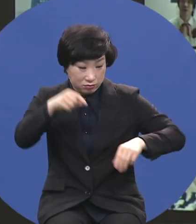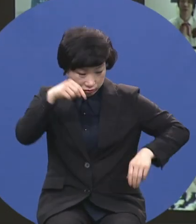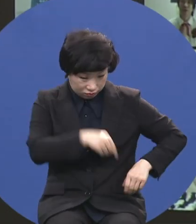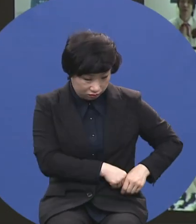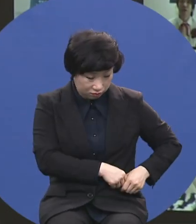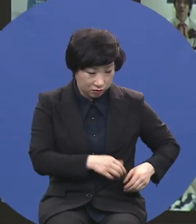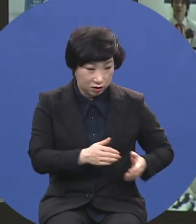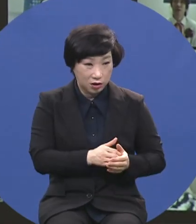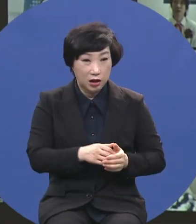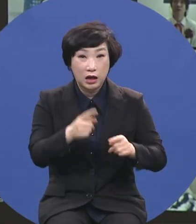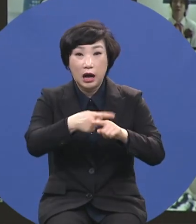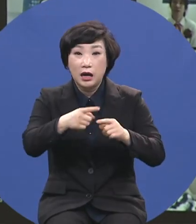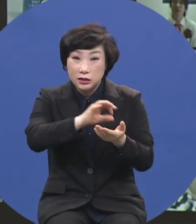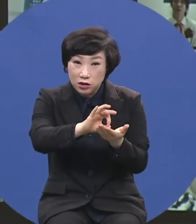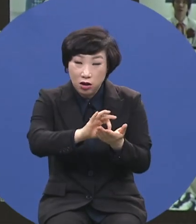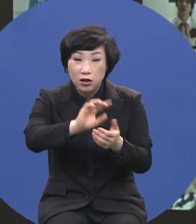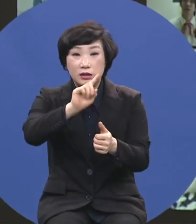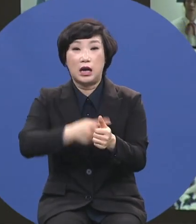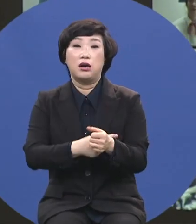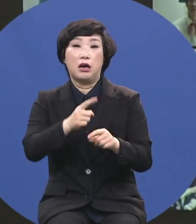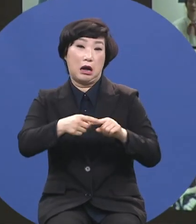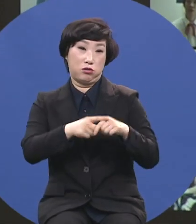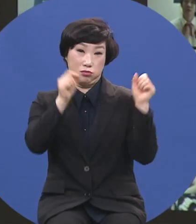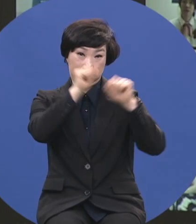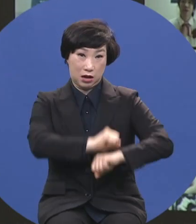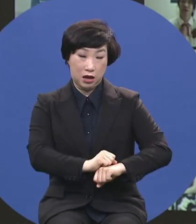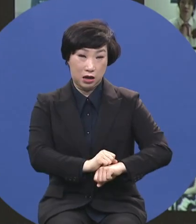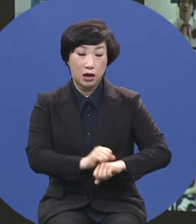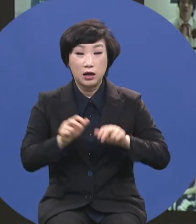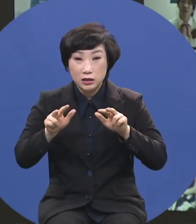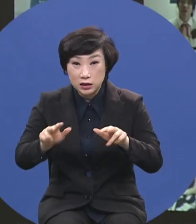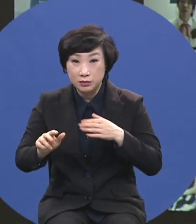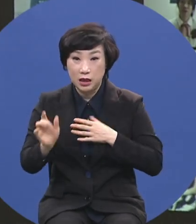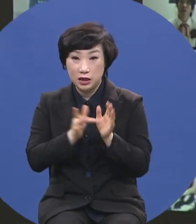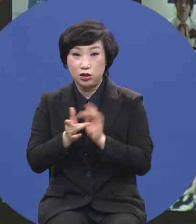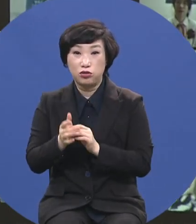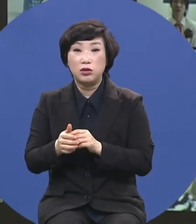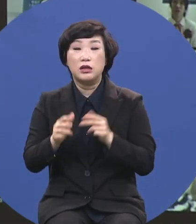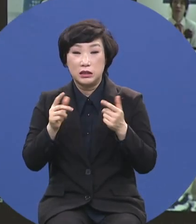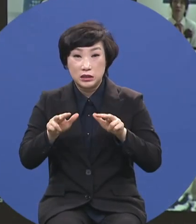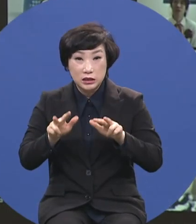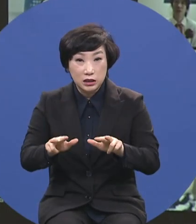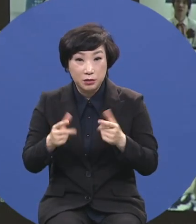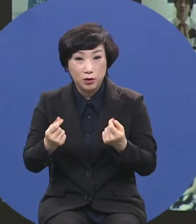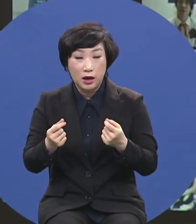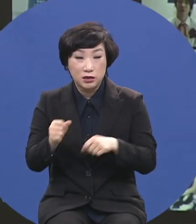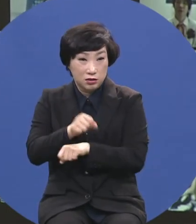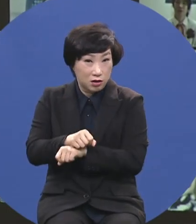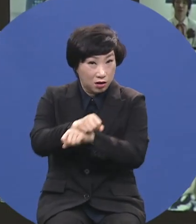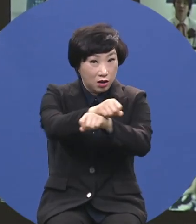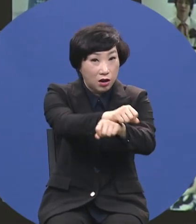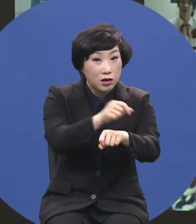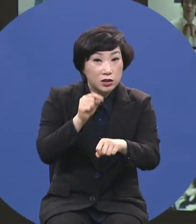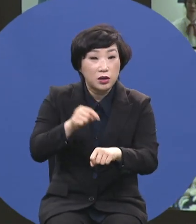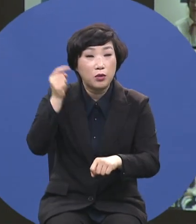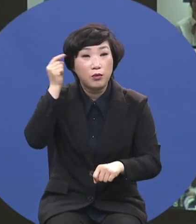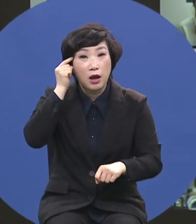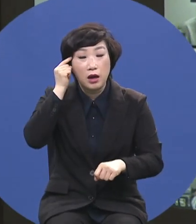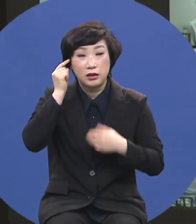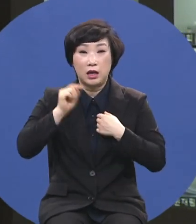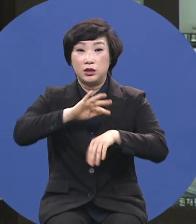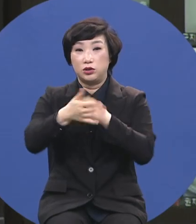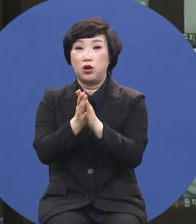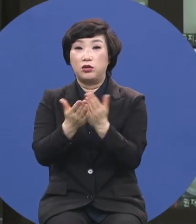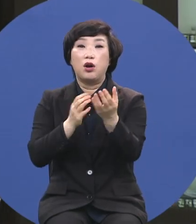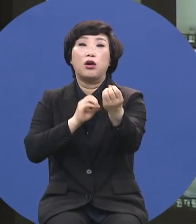망해. 내가 지금 이렇게 가는 것이 성경을 응하게